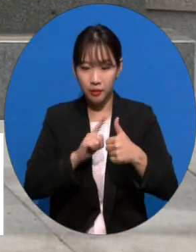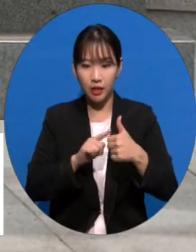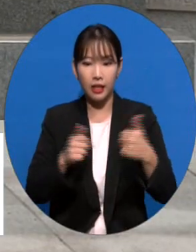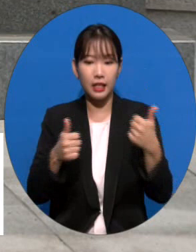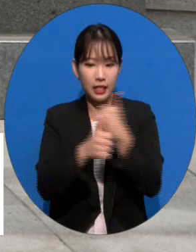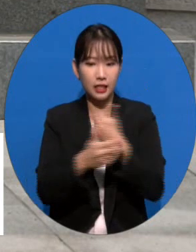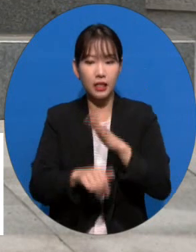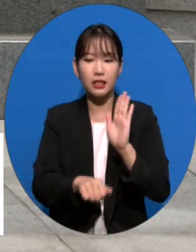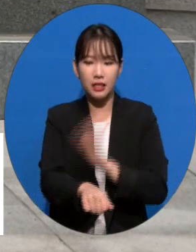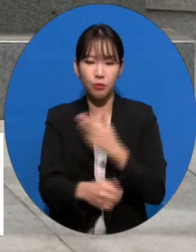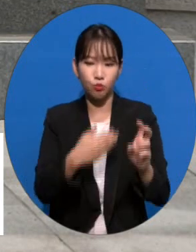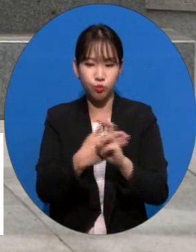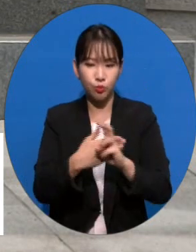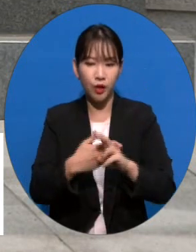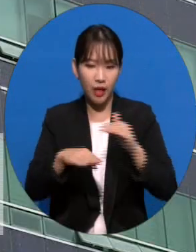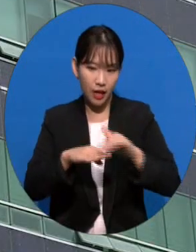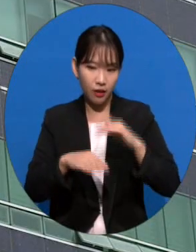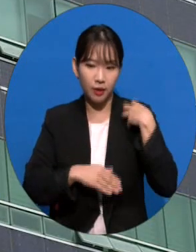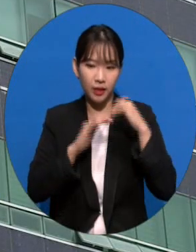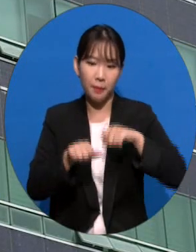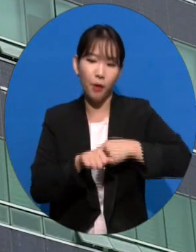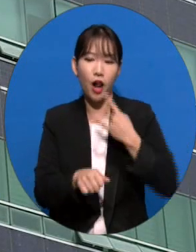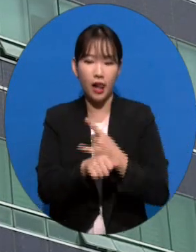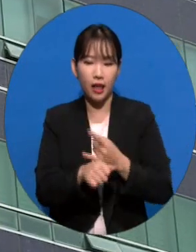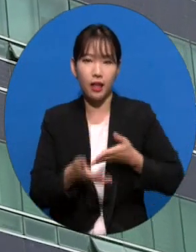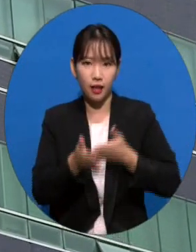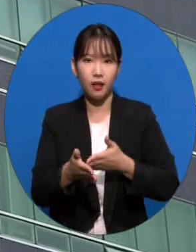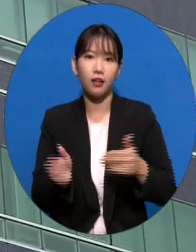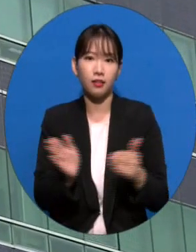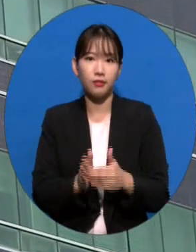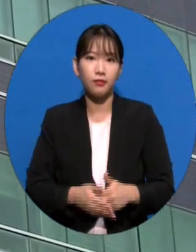인사 업무를 부당하게 처리한 담당자들을 징계 조치할 것을 요구했습니다.